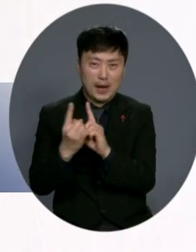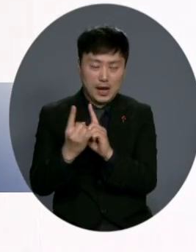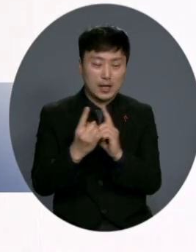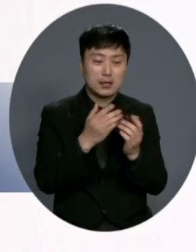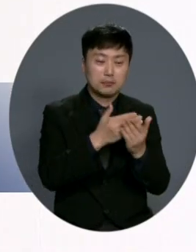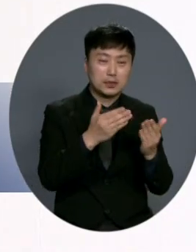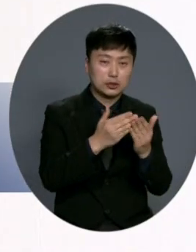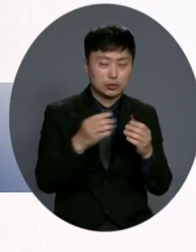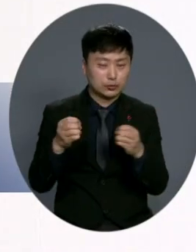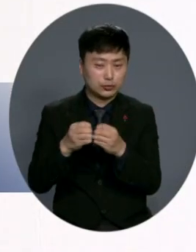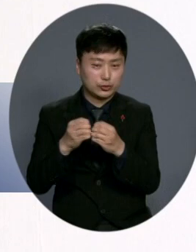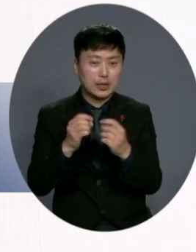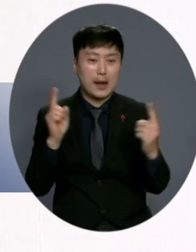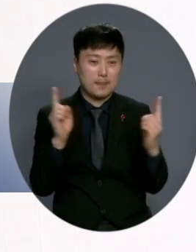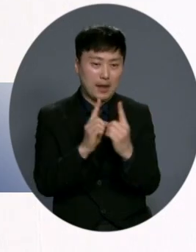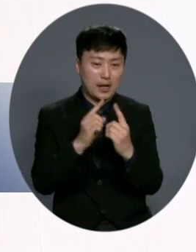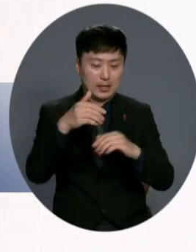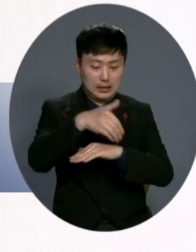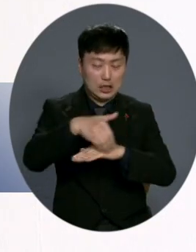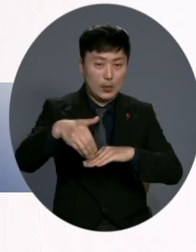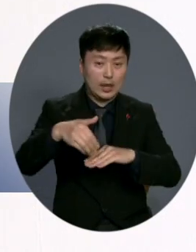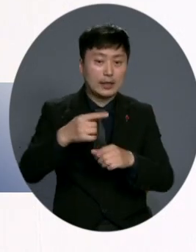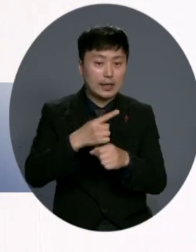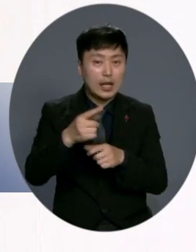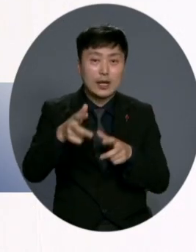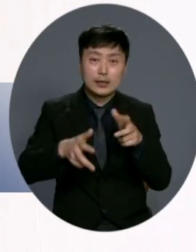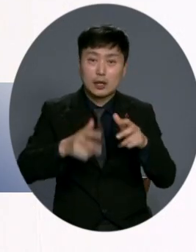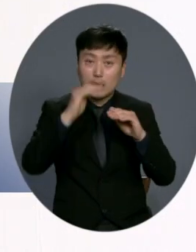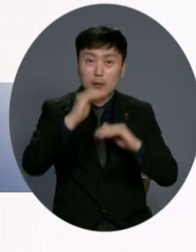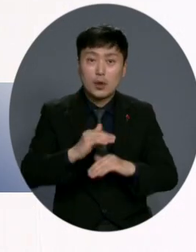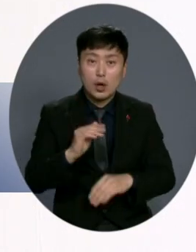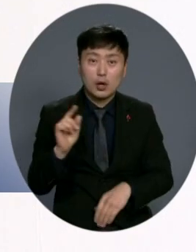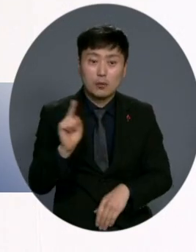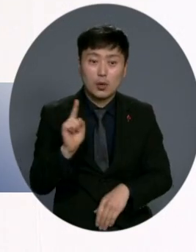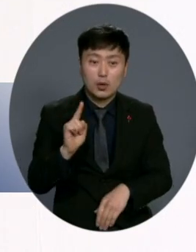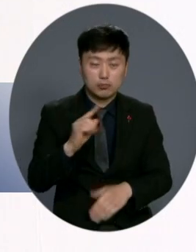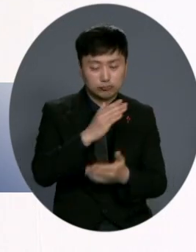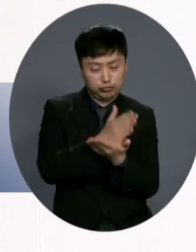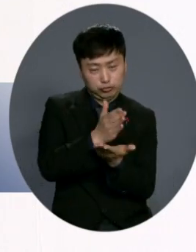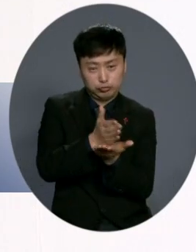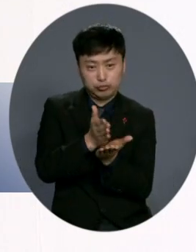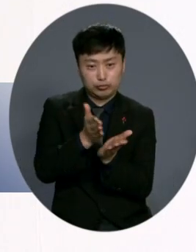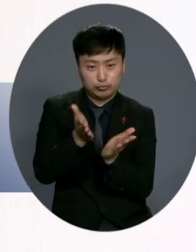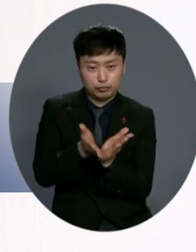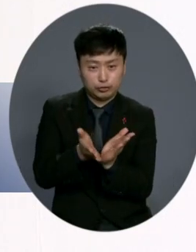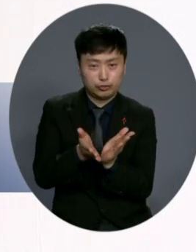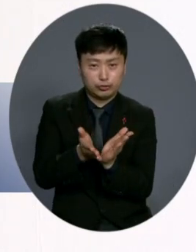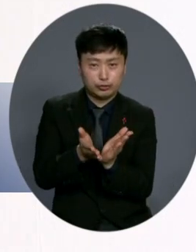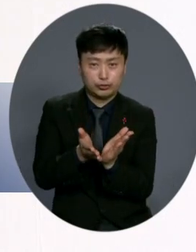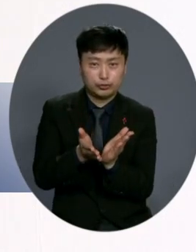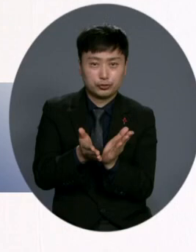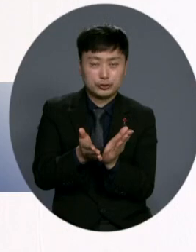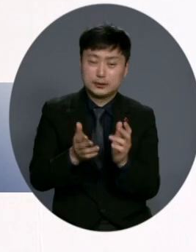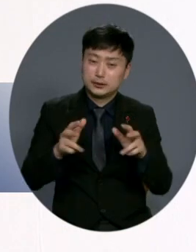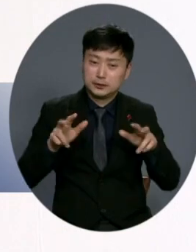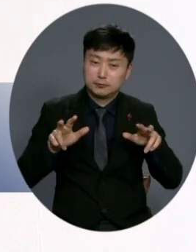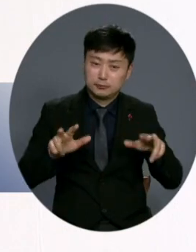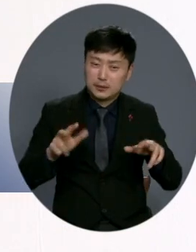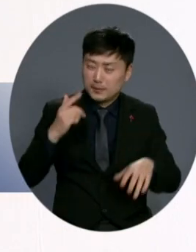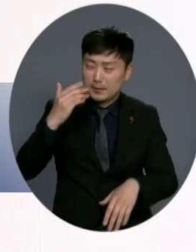만남이 기획이 되었는데 내년에 이제 사업을 기획을 할 때는 다양한 장르 근대나